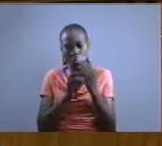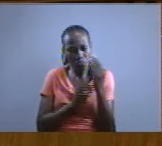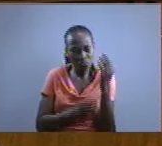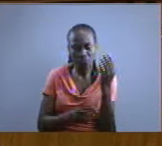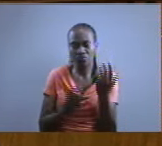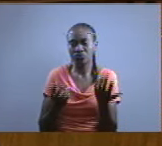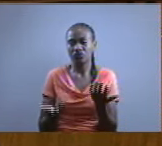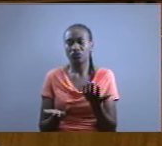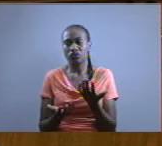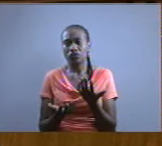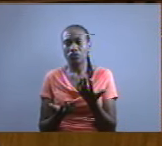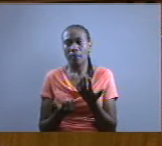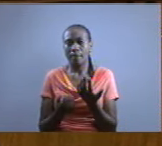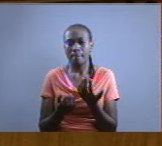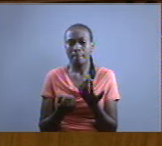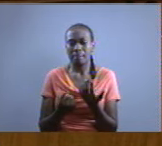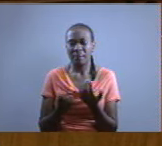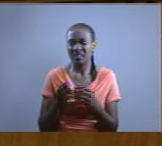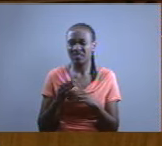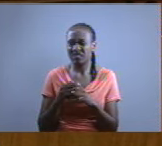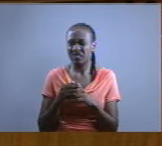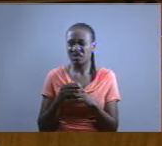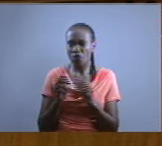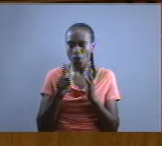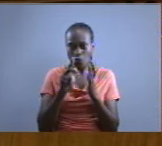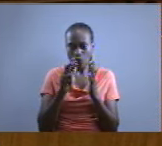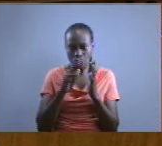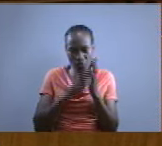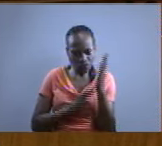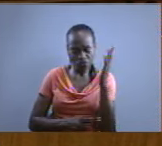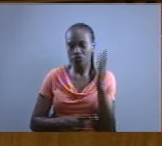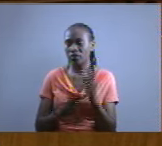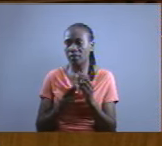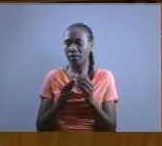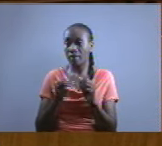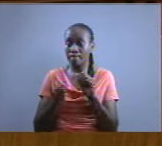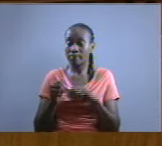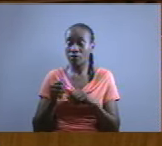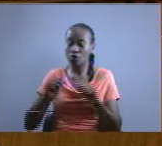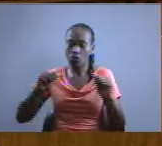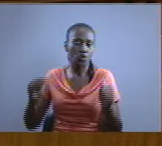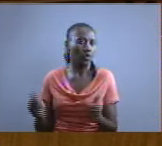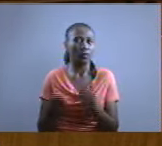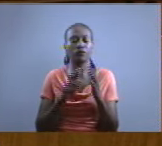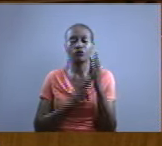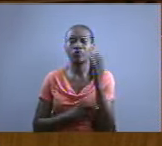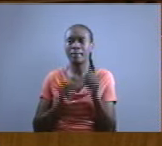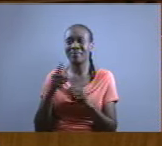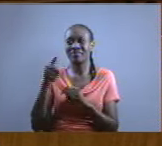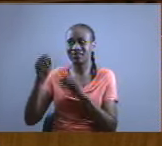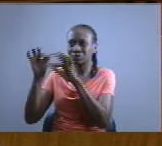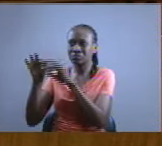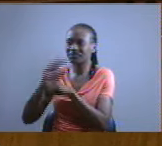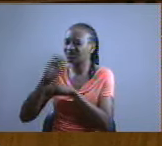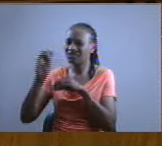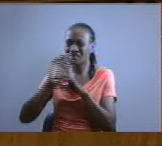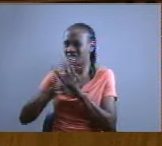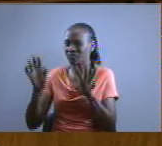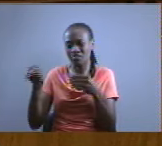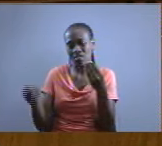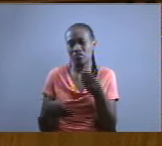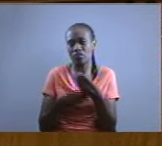sektor. Regulering is 'n goeie ding vir daardie kulture en tale wat histories